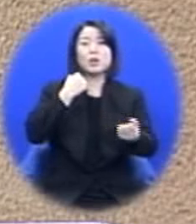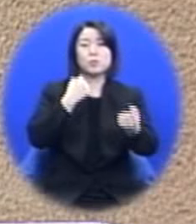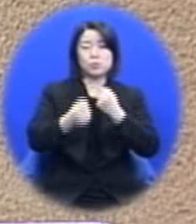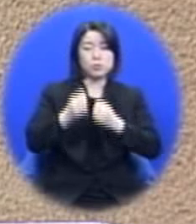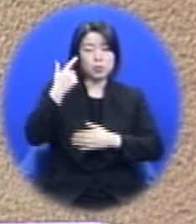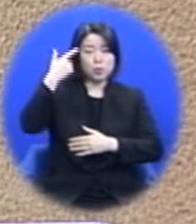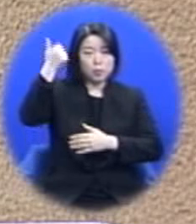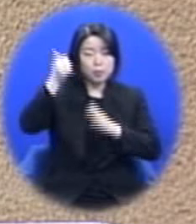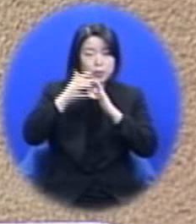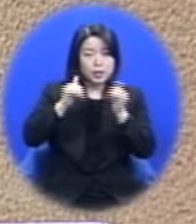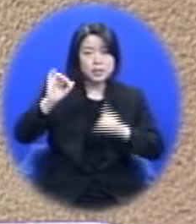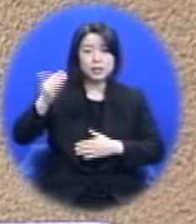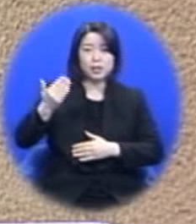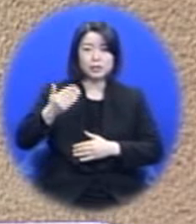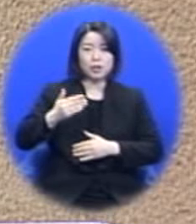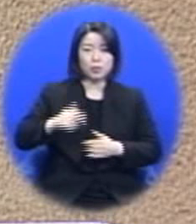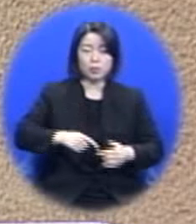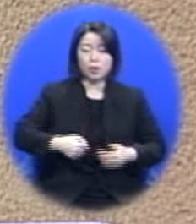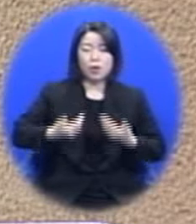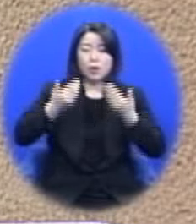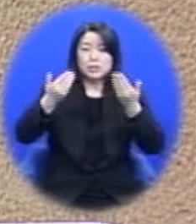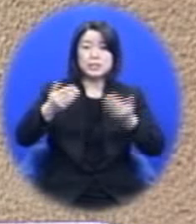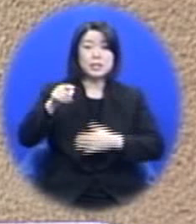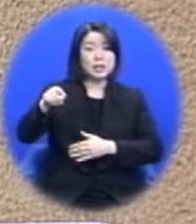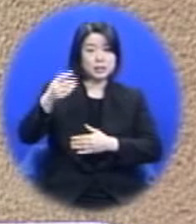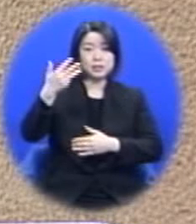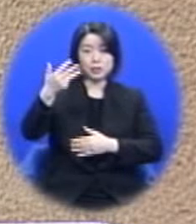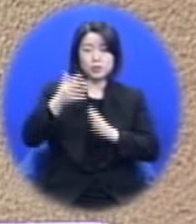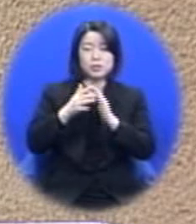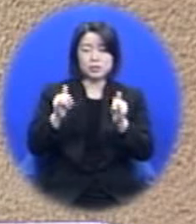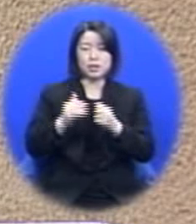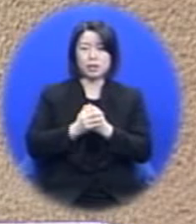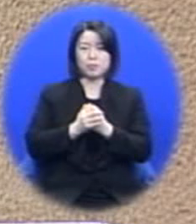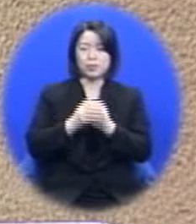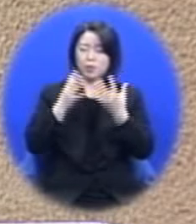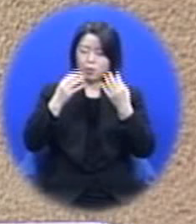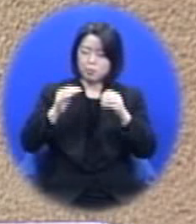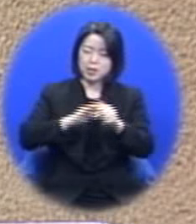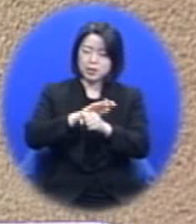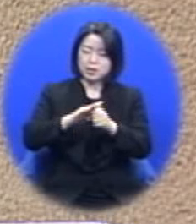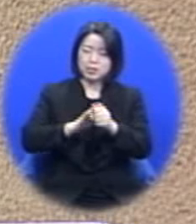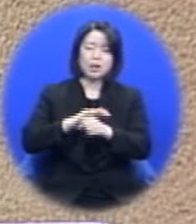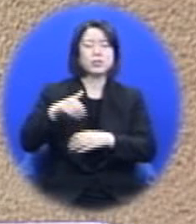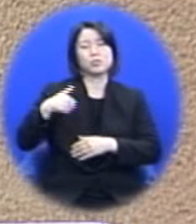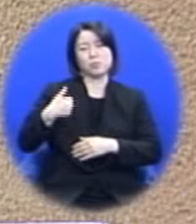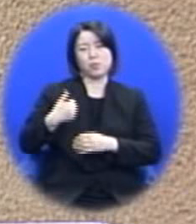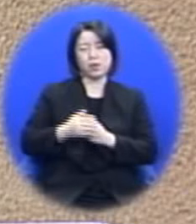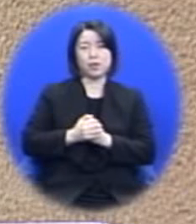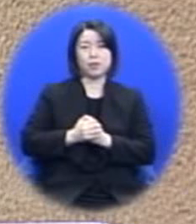목회자가 되겠다고 헌신한 그분들, 얼마나 사랑스러운지 몰라요.